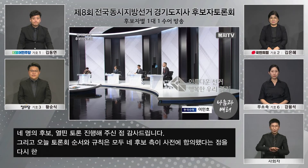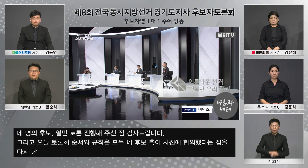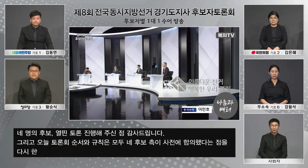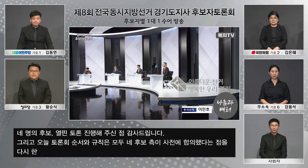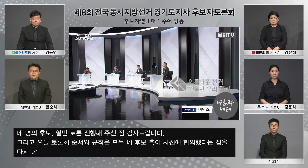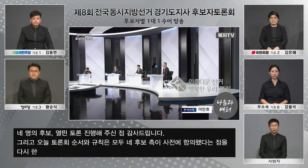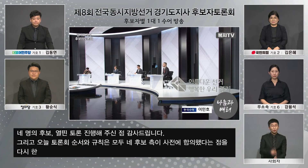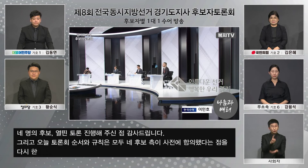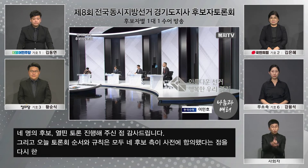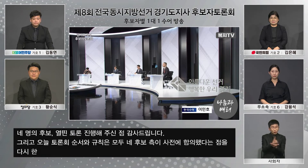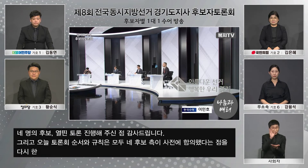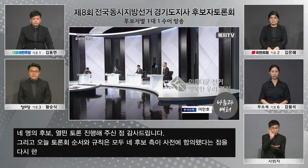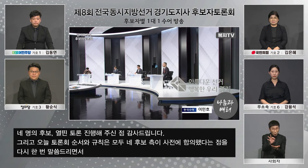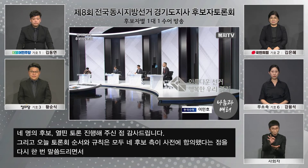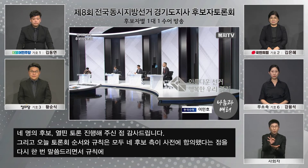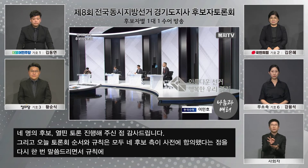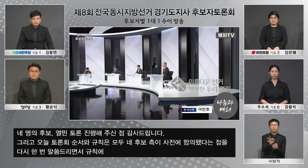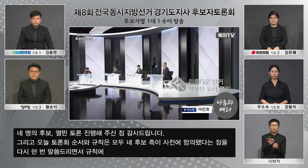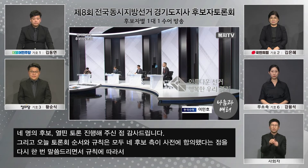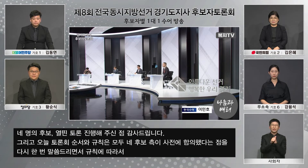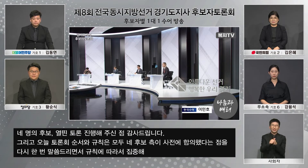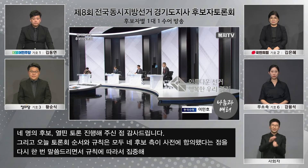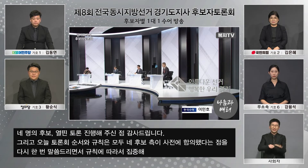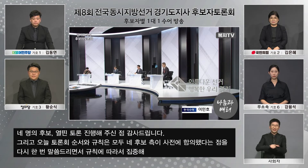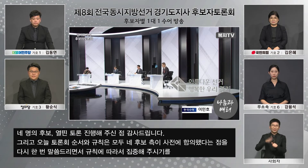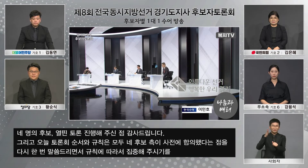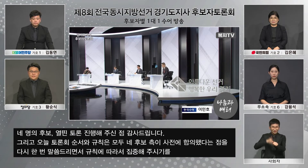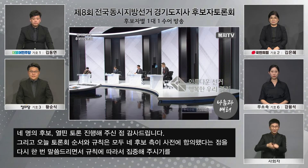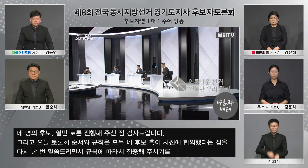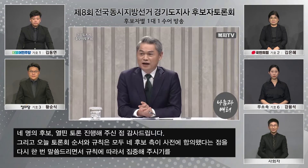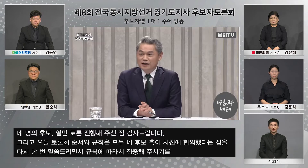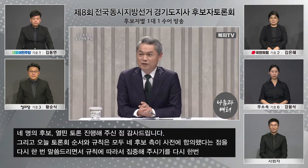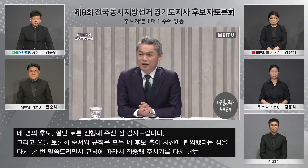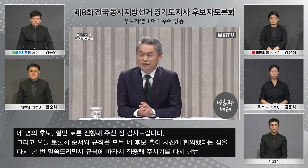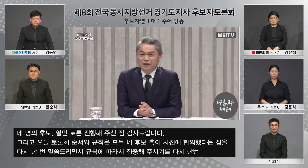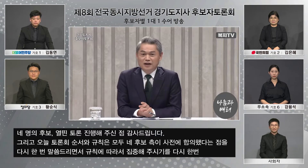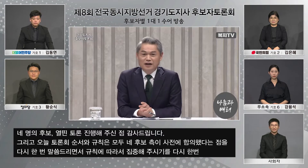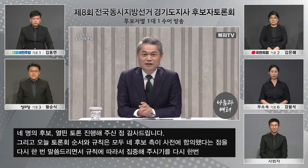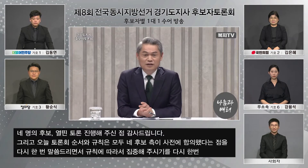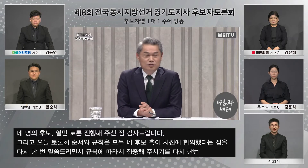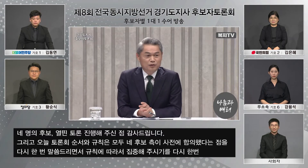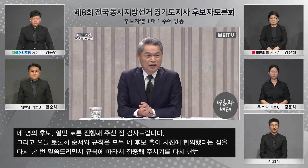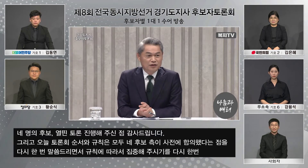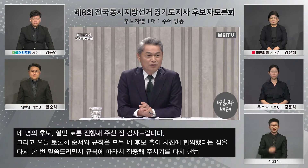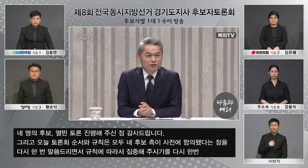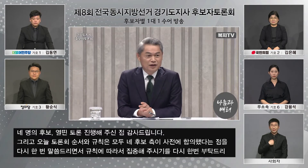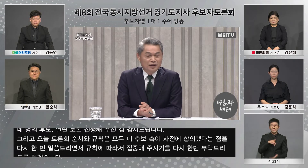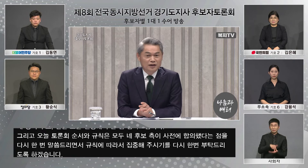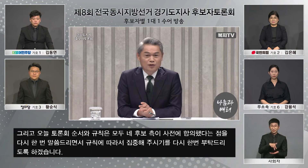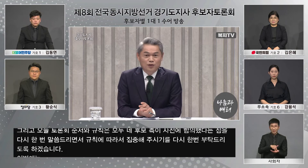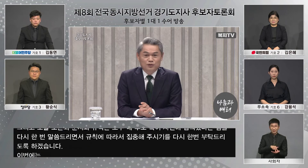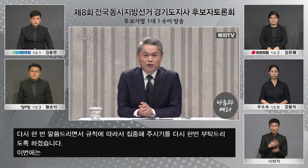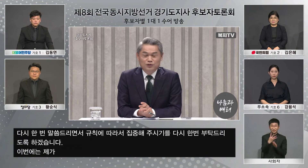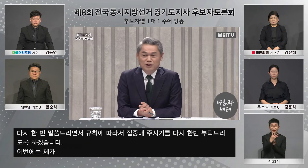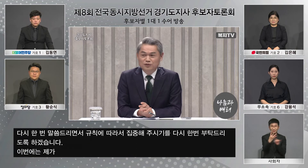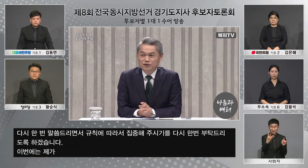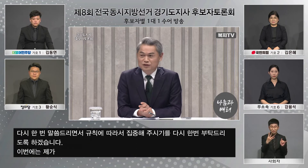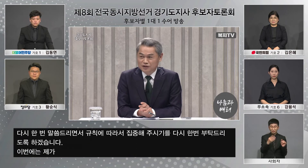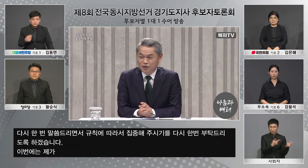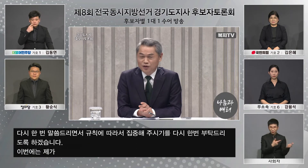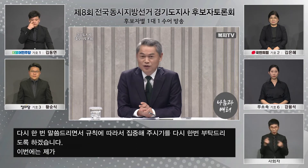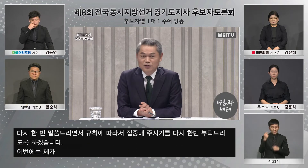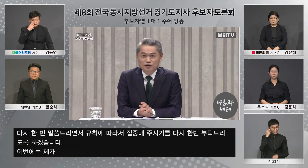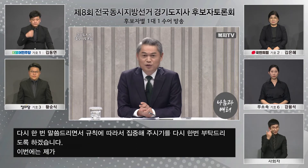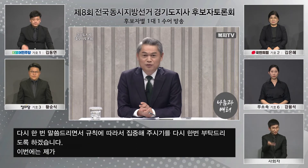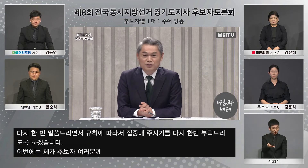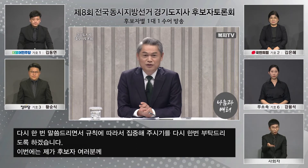규칙에 따라서 집중해 주시기를 다시 한번 부탁드리도록 하겠습니다. 자, 이번에는 제가 후보자 여러분께 공통 질문을